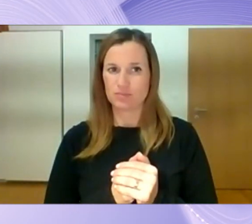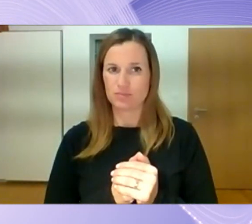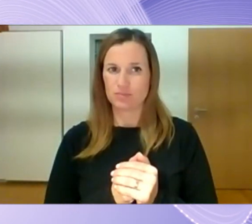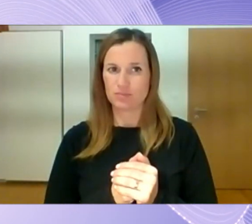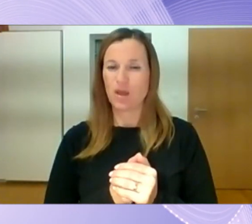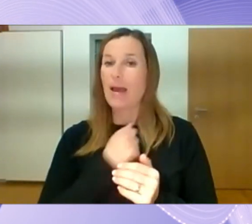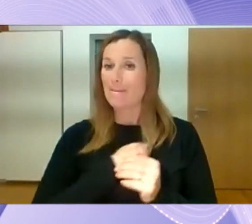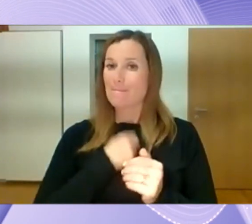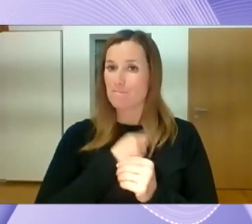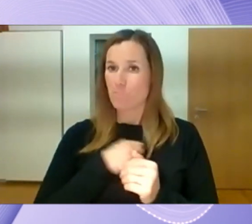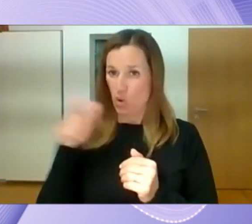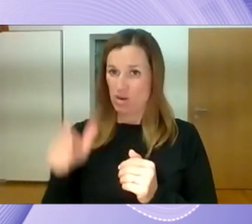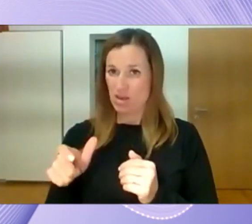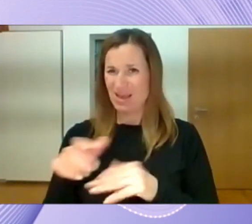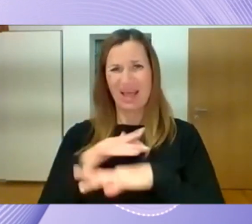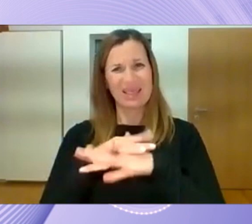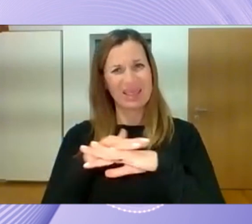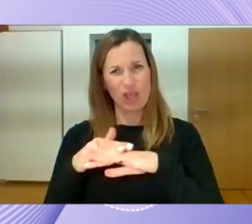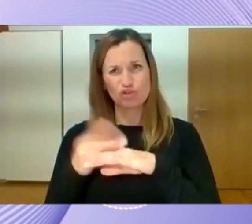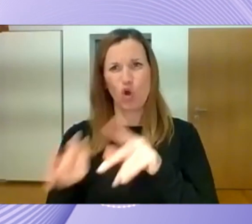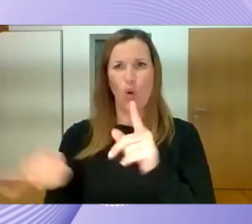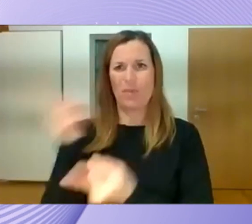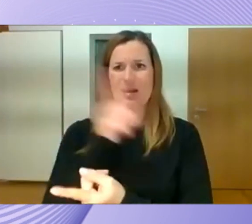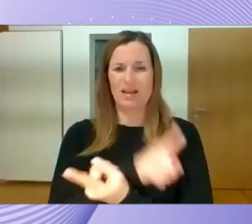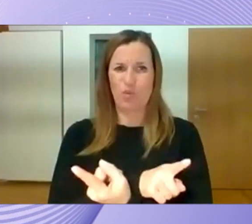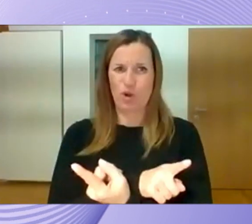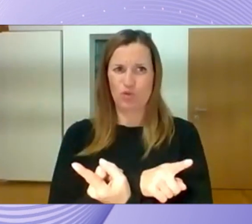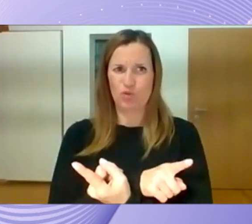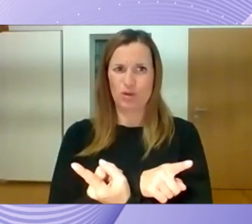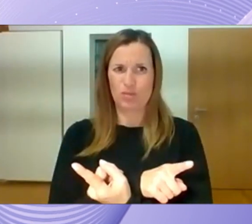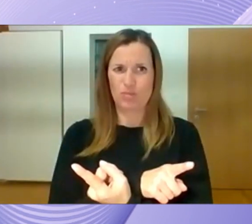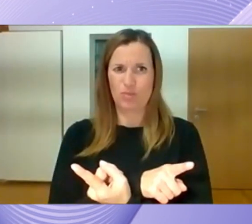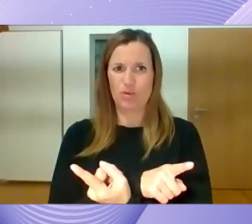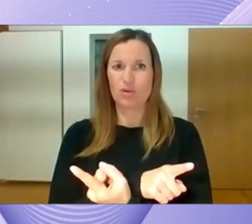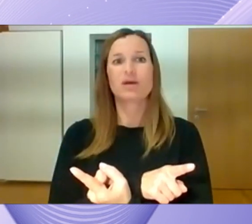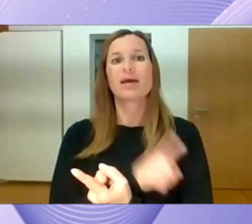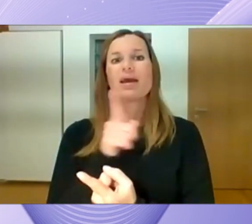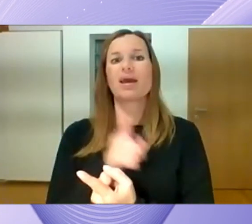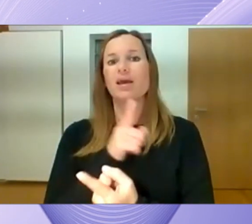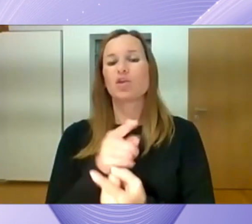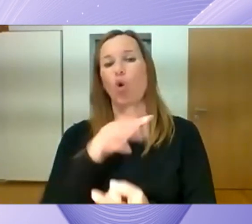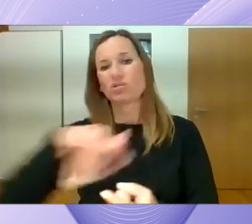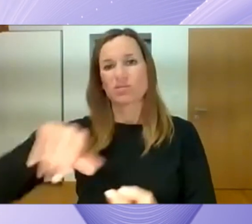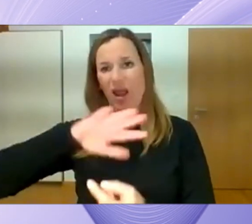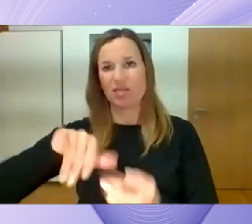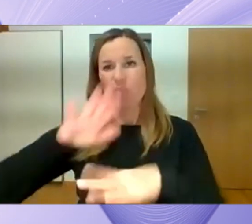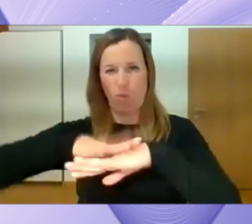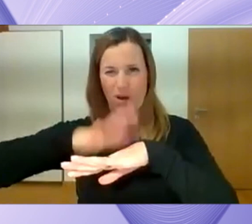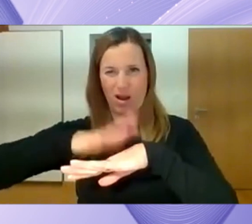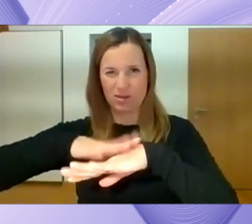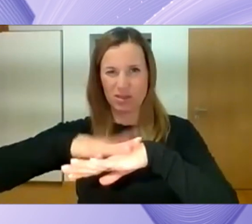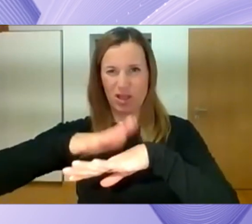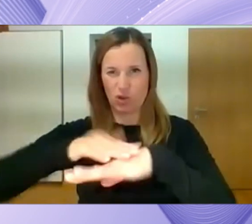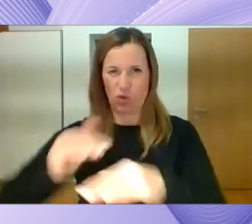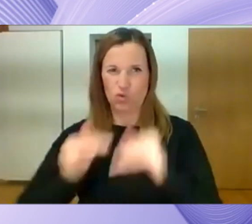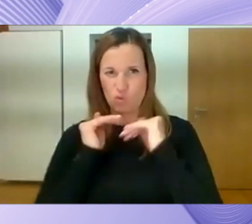Bolnika nato nežno obrnemo na drugi bok. V celoti odstranimo umazano rjuho in potegnemo pod njim čisto